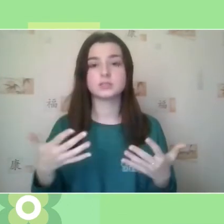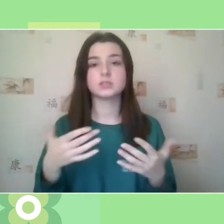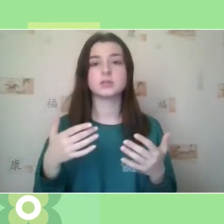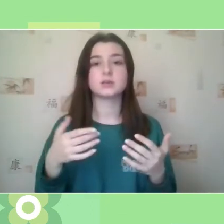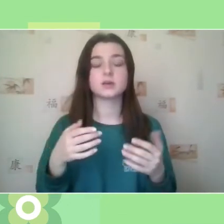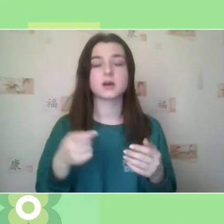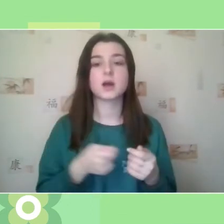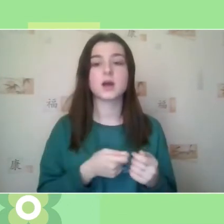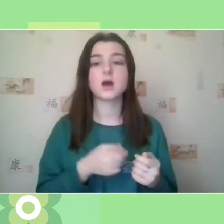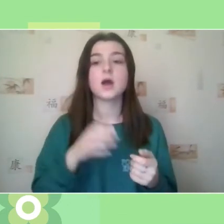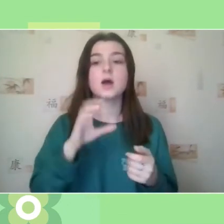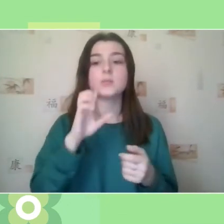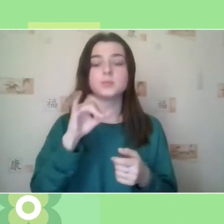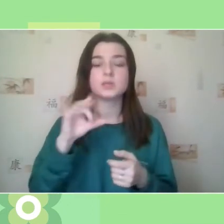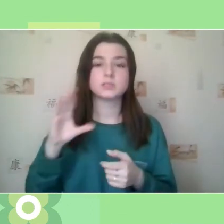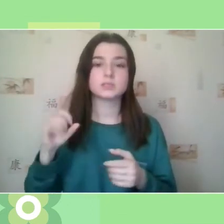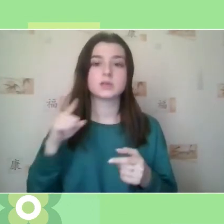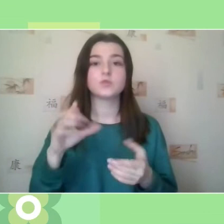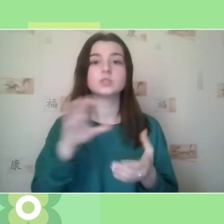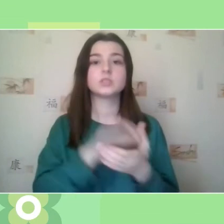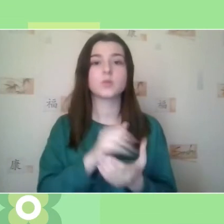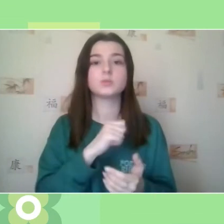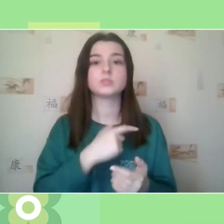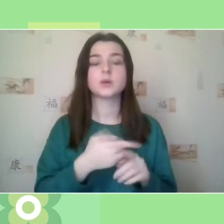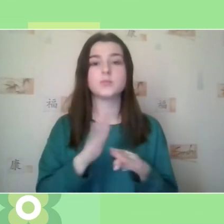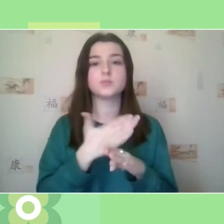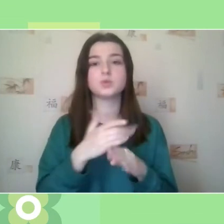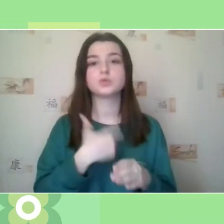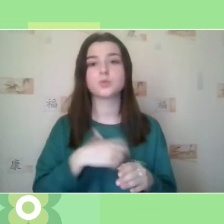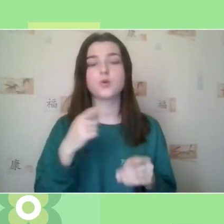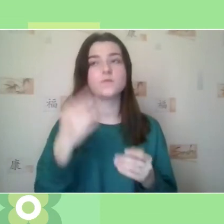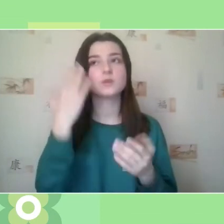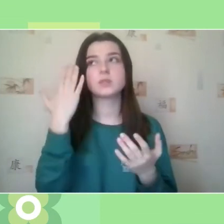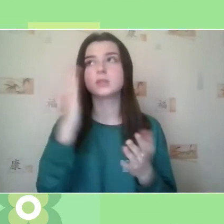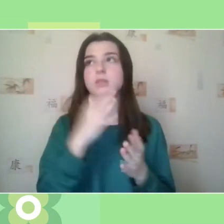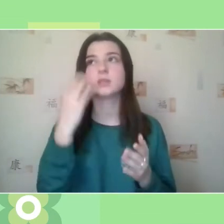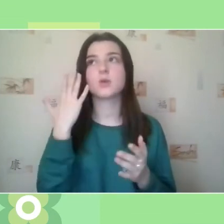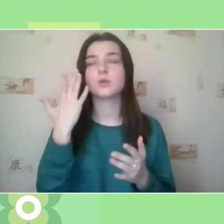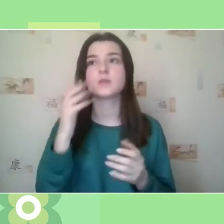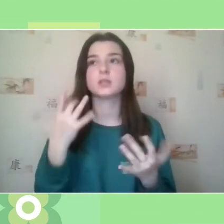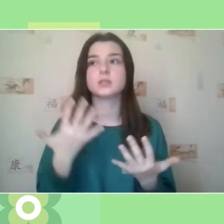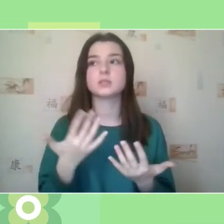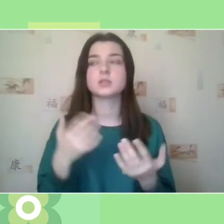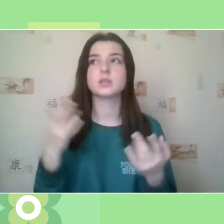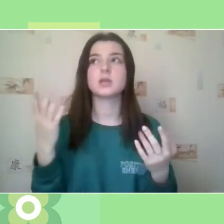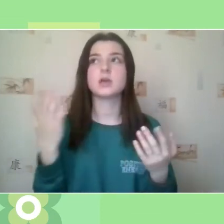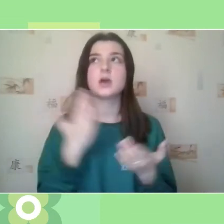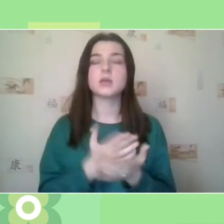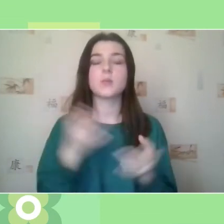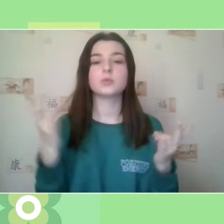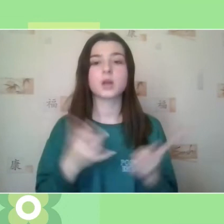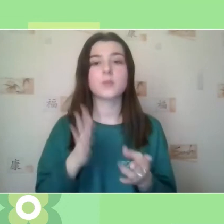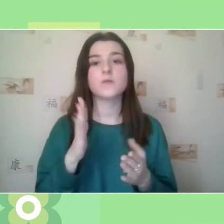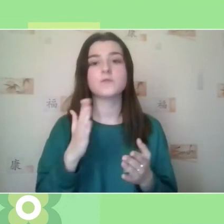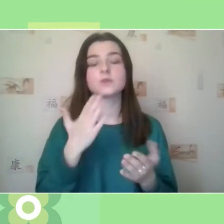або підприємця, вони між собою знайомляться. Ви не уявляєте, якою є потреба в спілкуванні і в